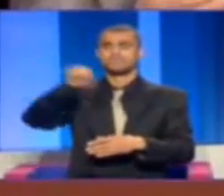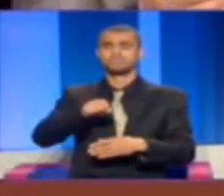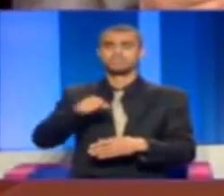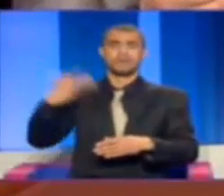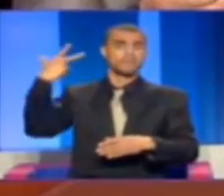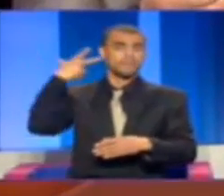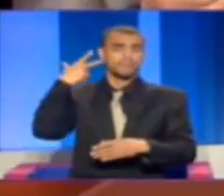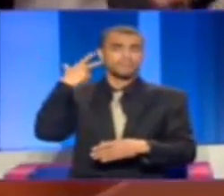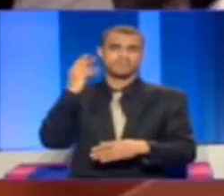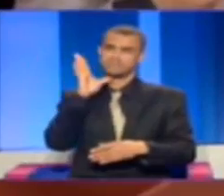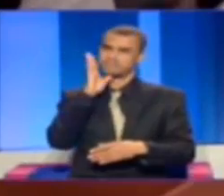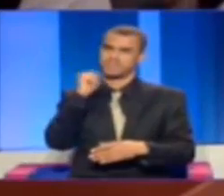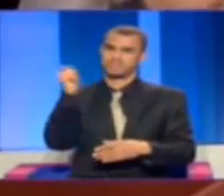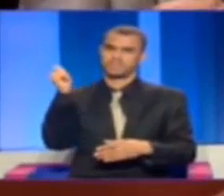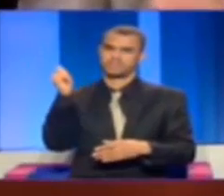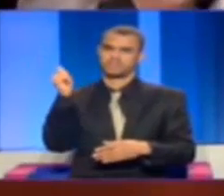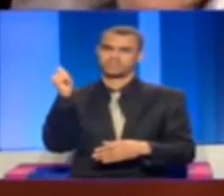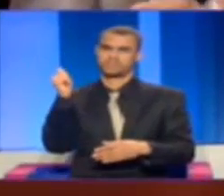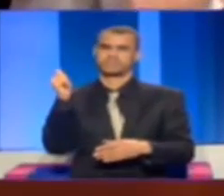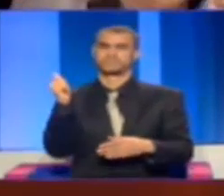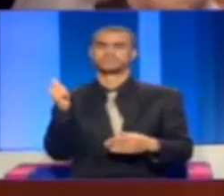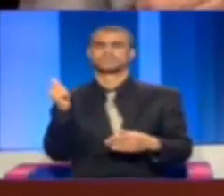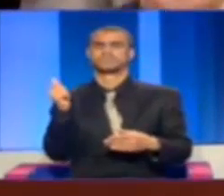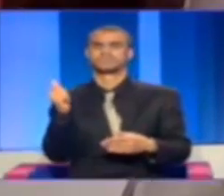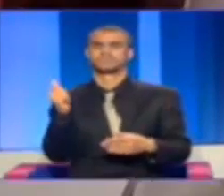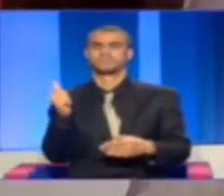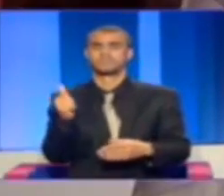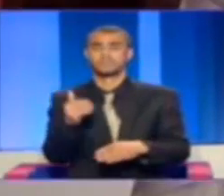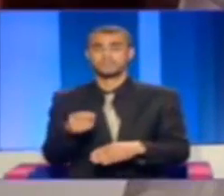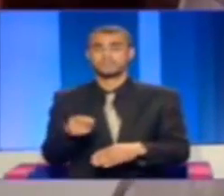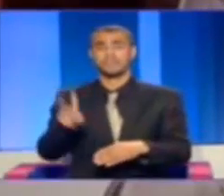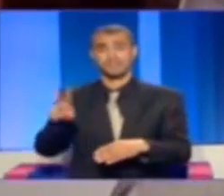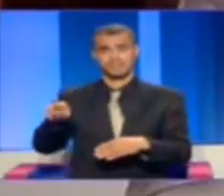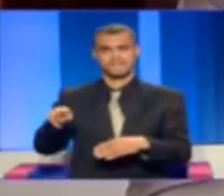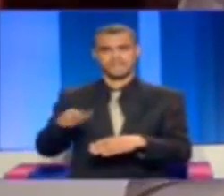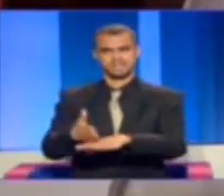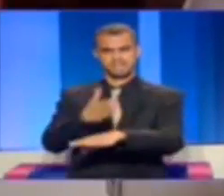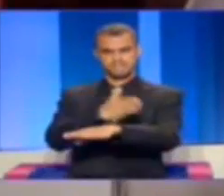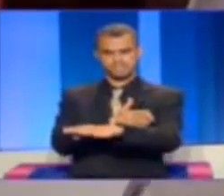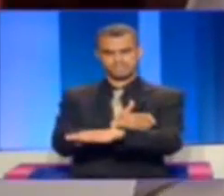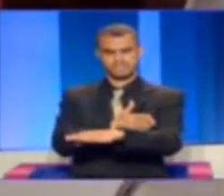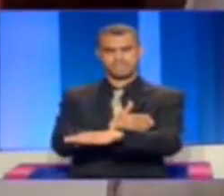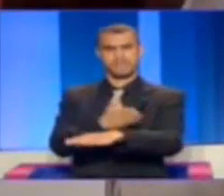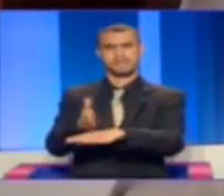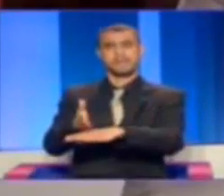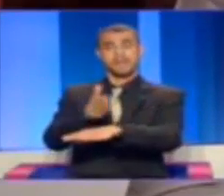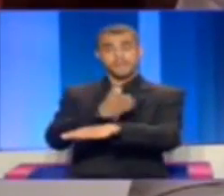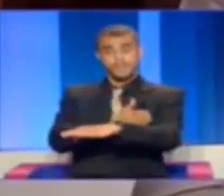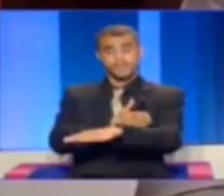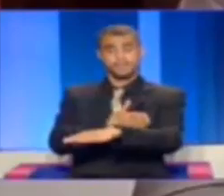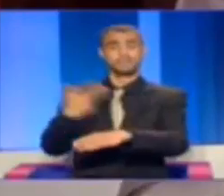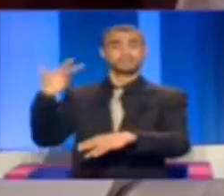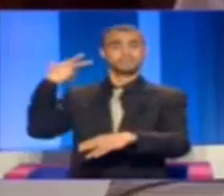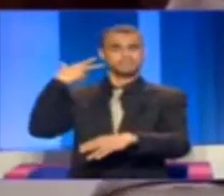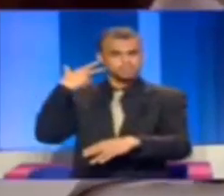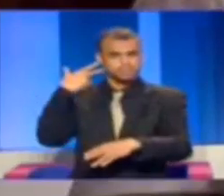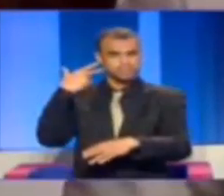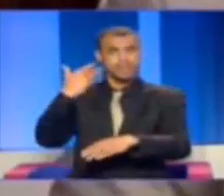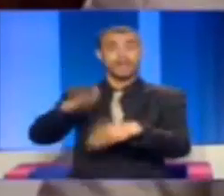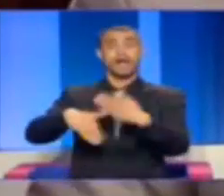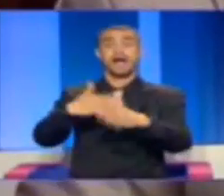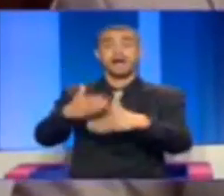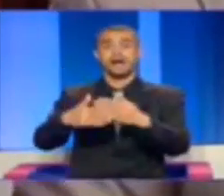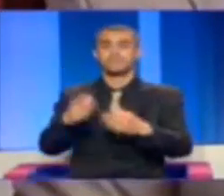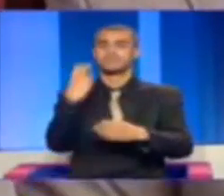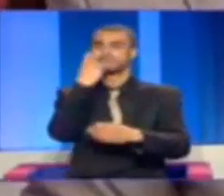خصنا نكونوا واضحين في هذه المساله انه فعلا انه الا صدرت العمليه في واحد السن افيك ان سويفي اورتوفونيك،